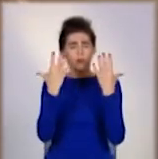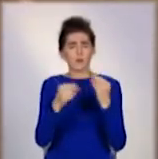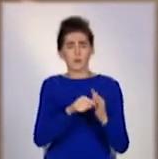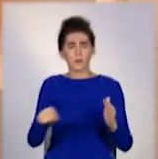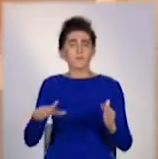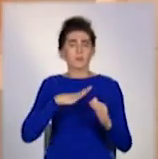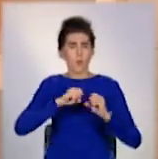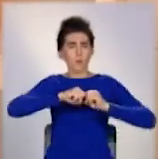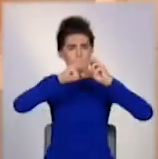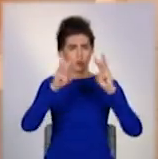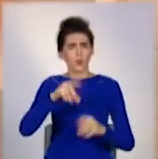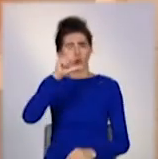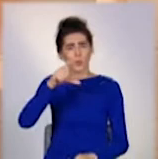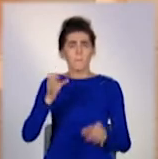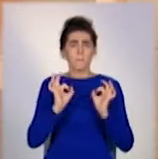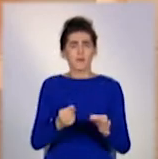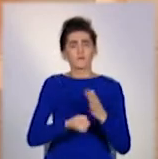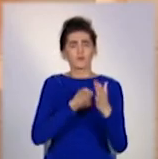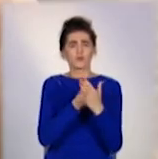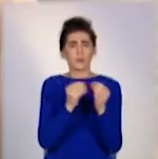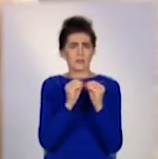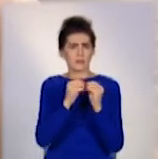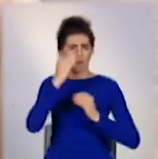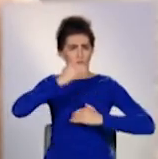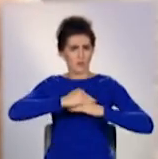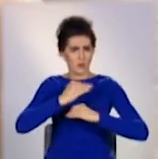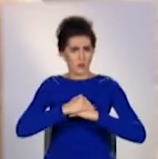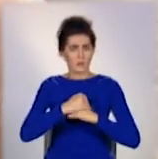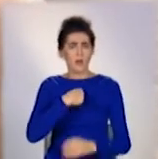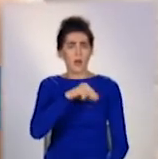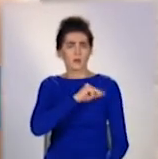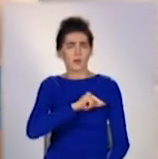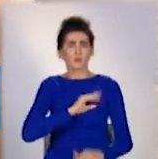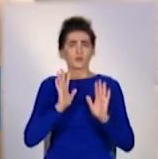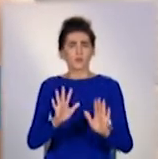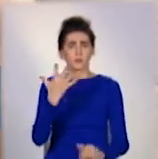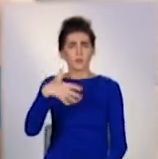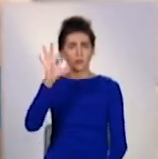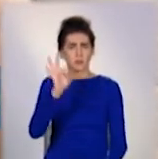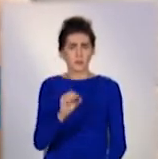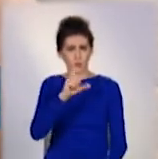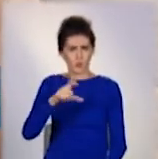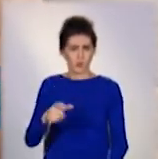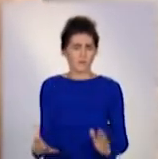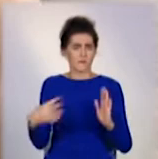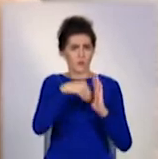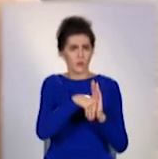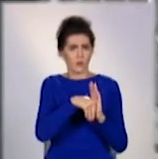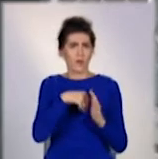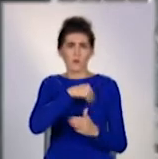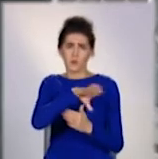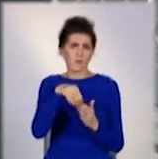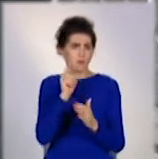обслуговували клієнтів, щоправда, до 22-ї. Ми працюємо тільки по 50% посадки. Вот, а так, в принципі, все